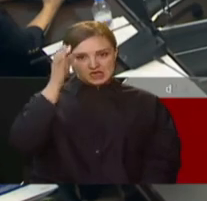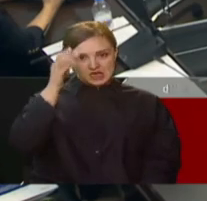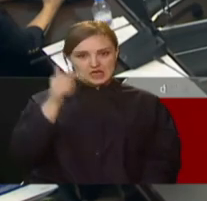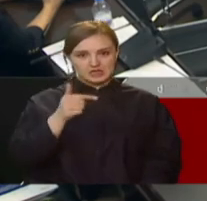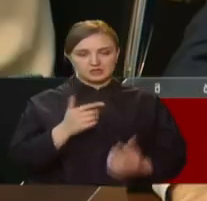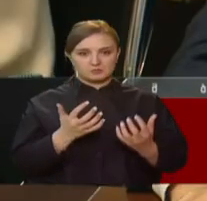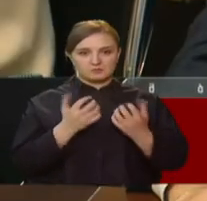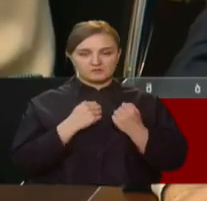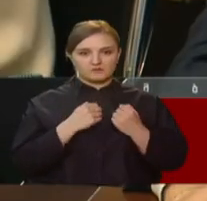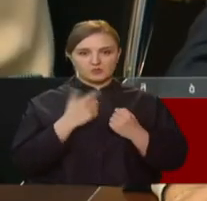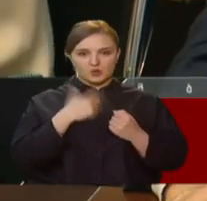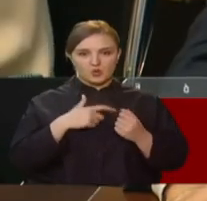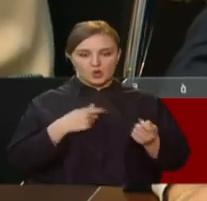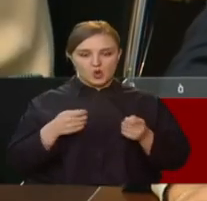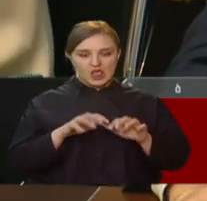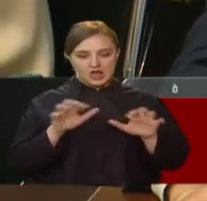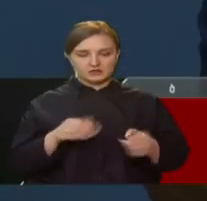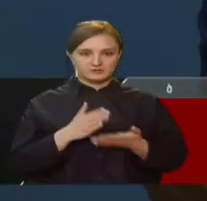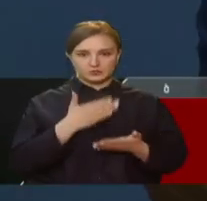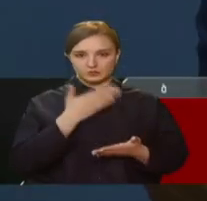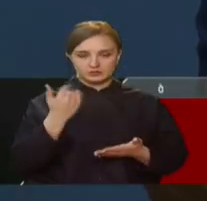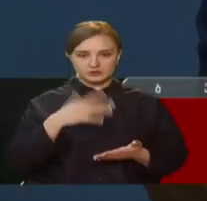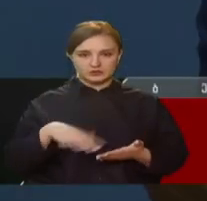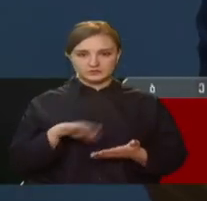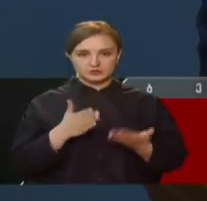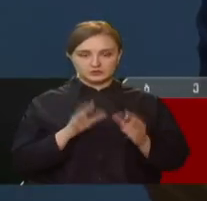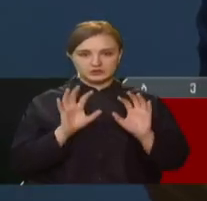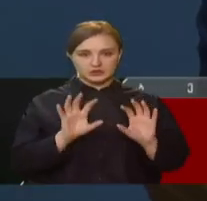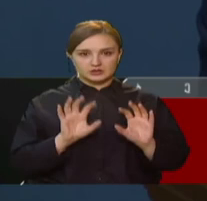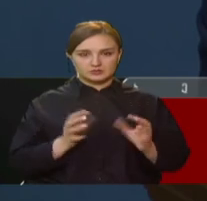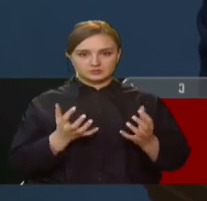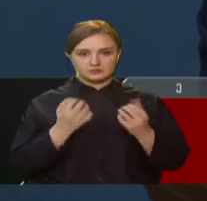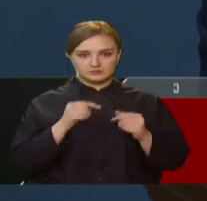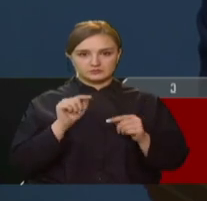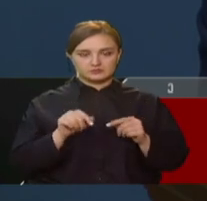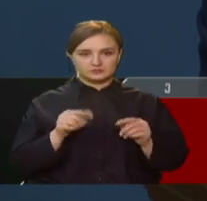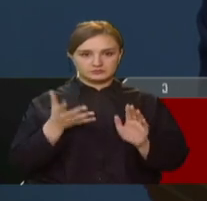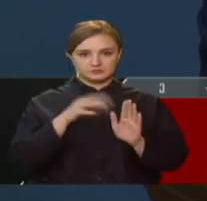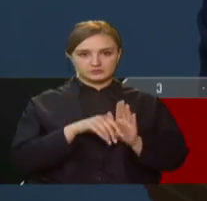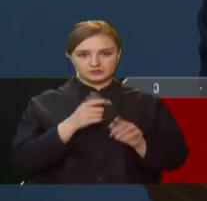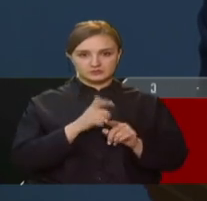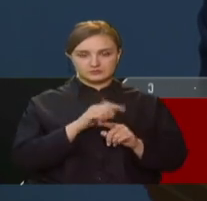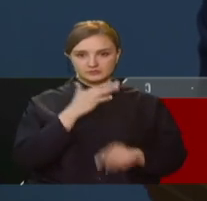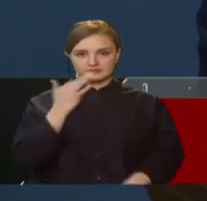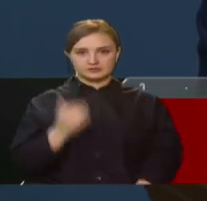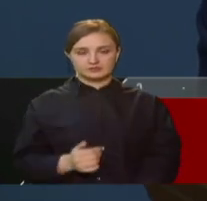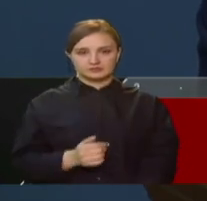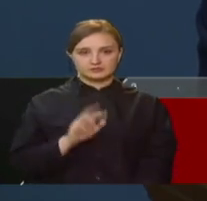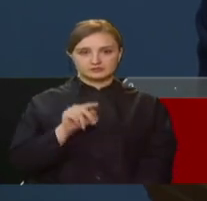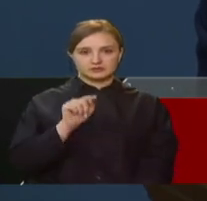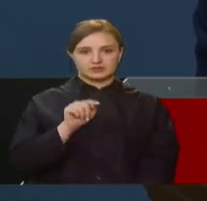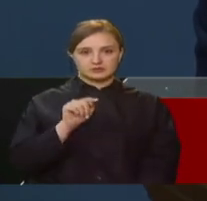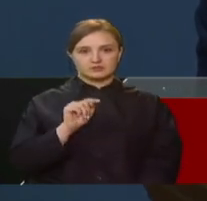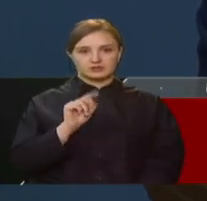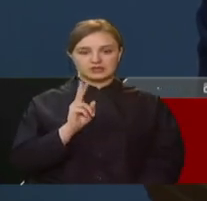მიღება. ოლიგარქები თუ არსებობენ ჩვენს ქვეყანაში? თუ ამ კანონს მივიღებთ, შეიძლება მასში მოხდეს ძალიან ბევრი. და ამ